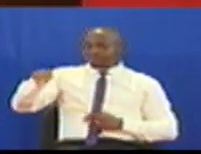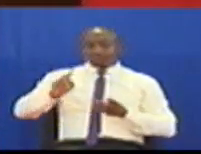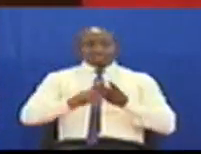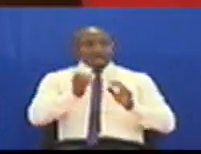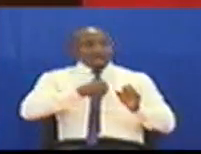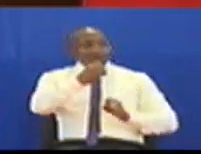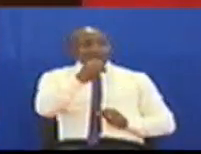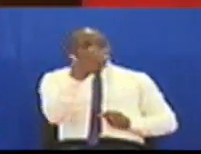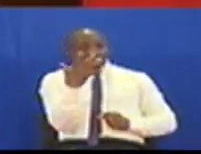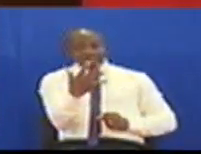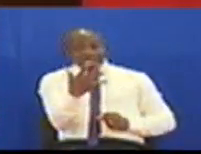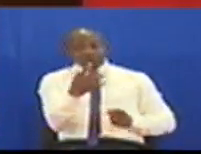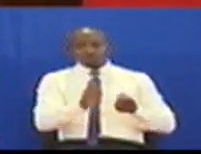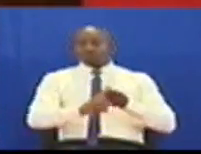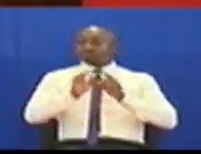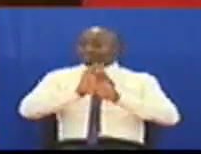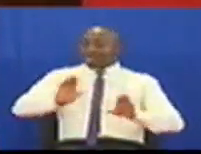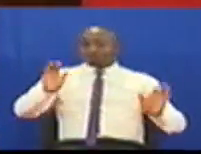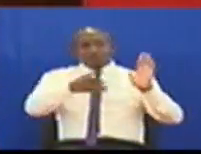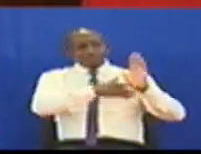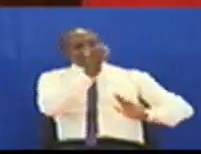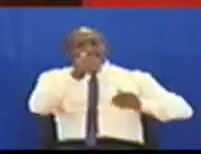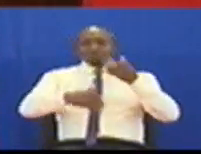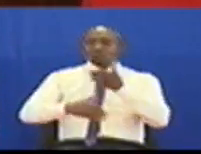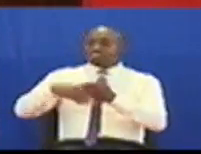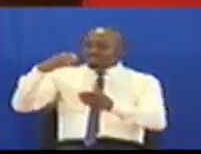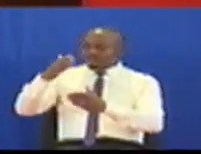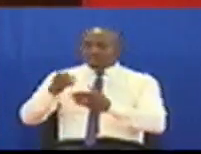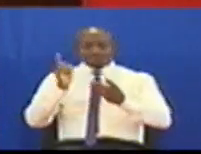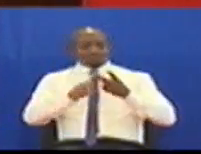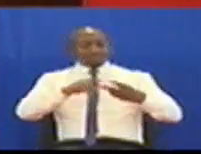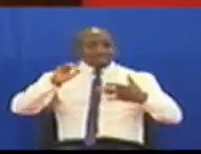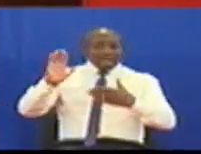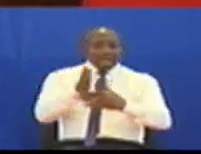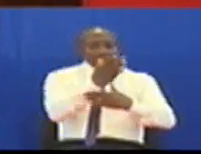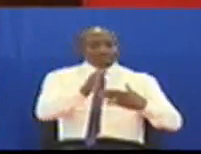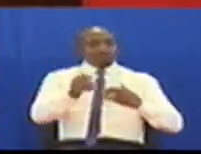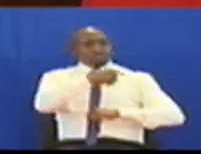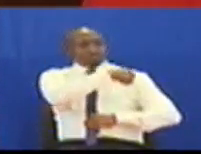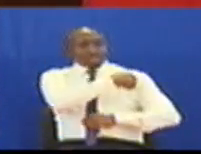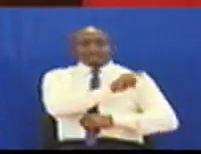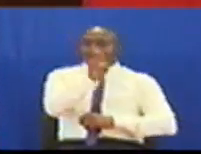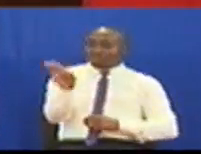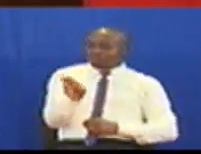ya tano imeanza kujenga na kukarabati hospitali za halmashauri